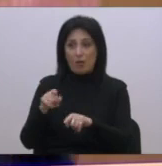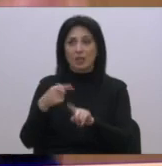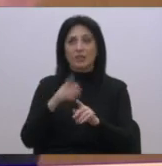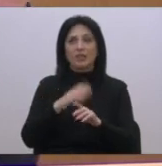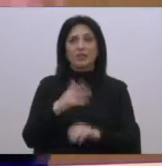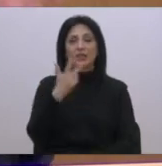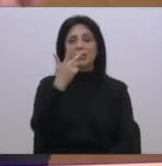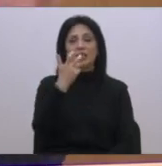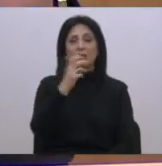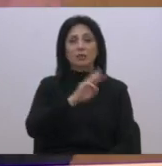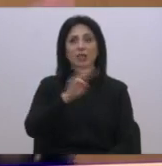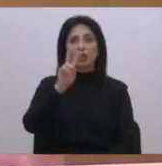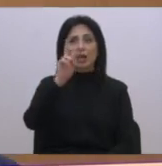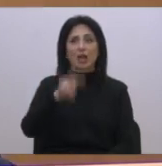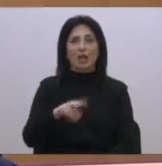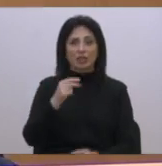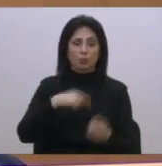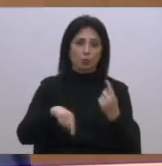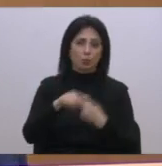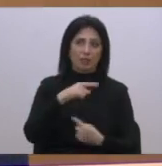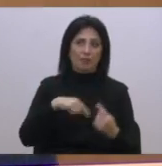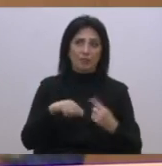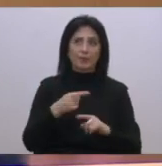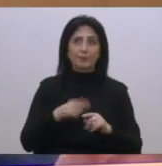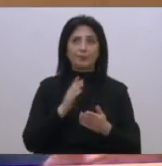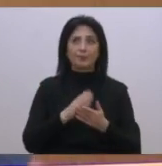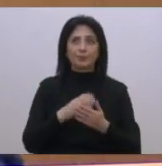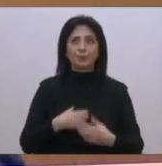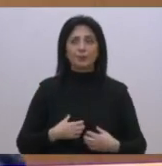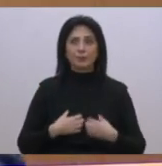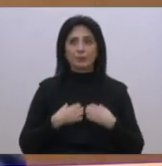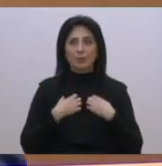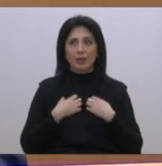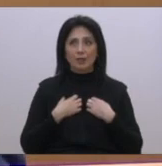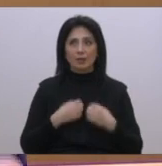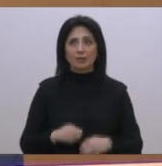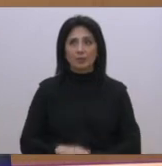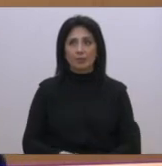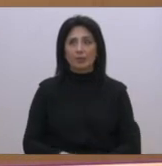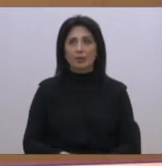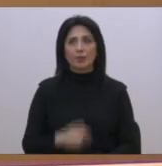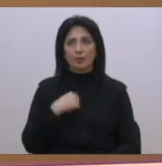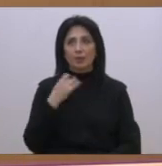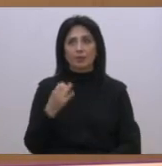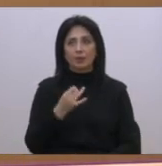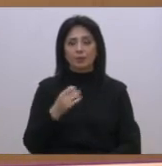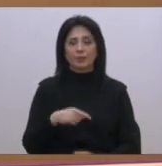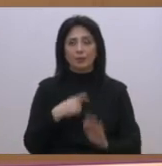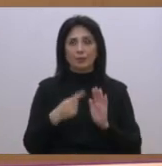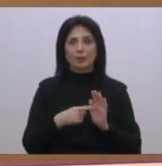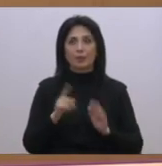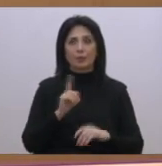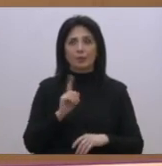არის 300 მილიონ ლარიანი ბრუნვა. ეს არის კატასტროფა. აი მე მაინტერესებს შეკითხვა,